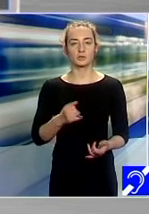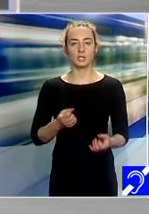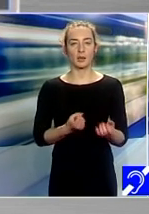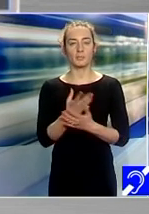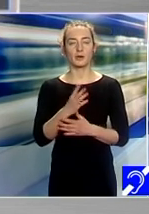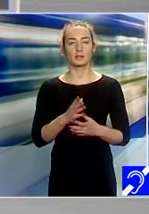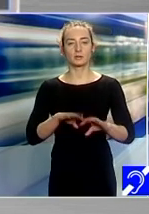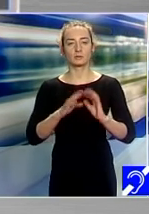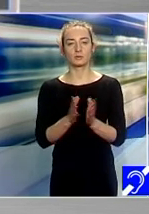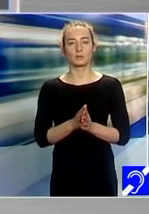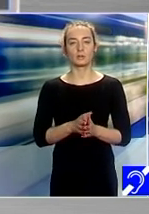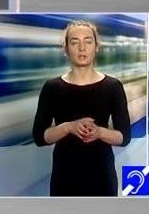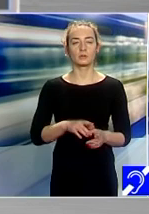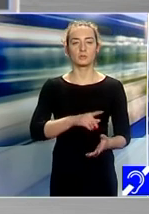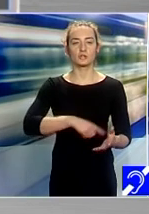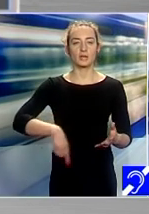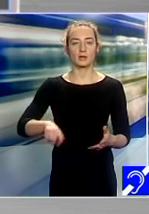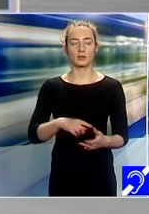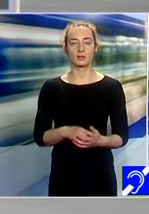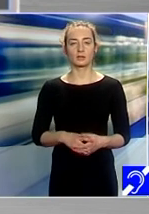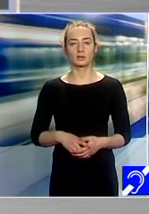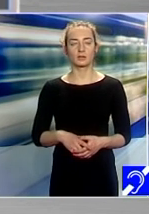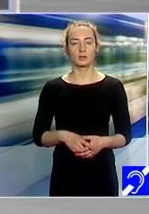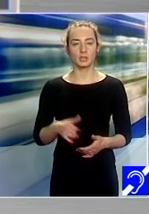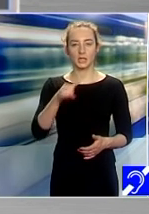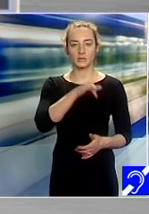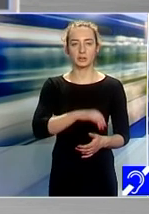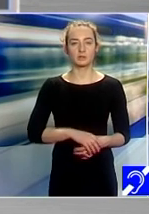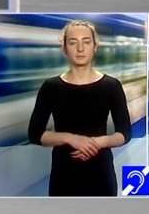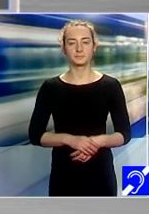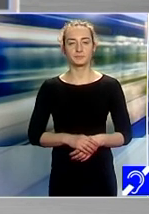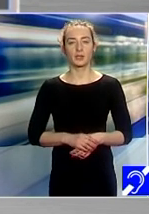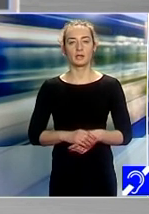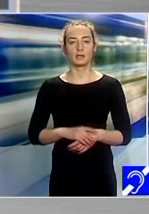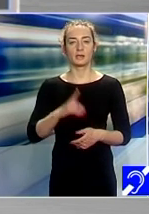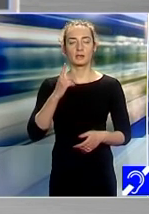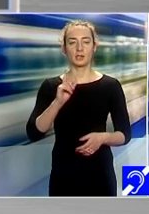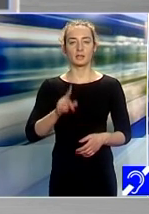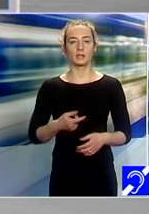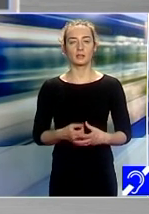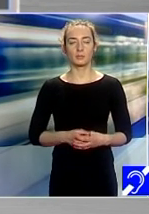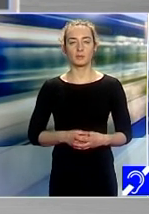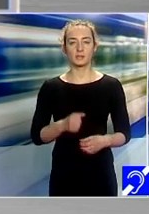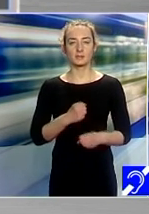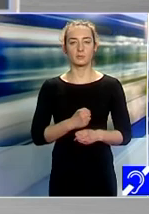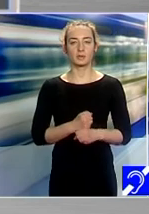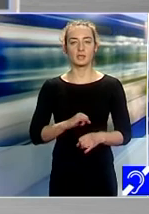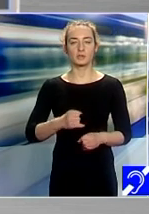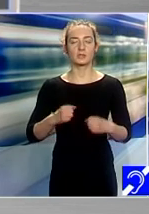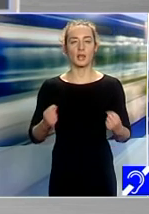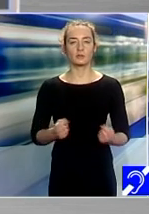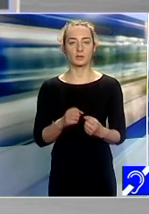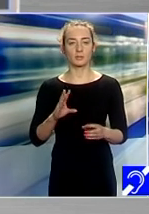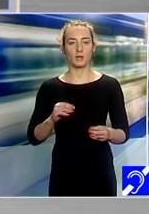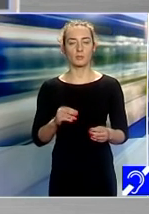tot acest cerc vicios. Cred că ar trebui să lucre și să acționeze mai mult